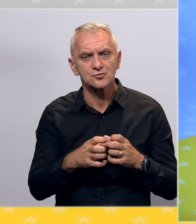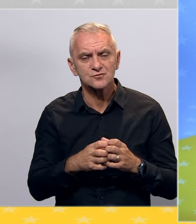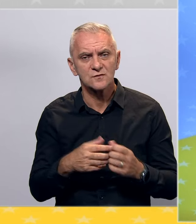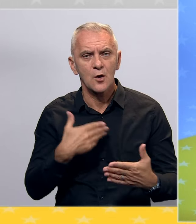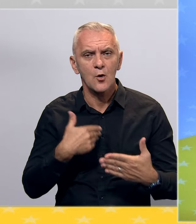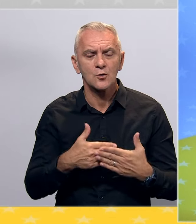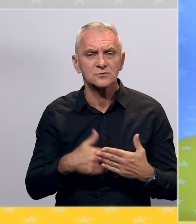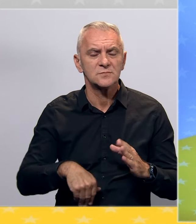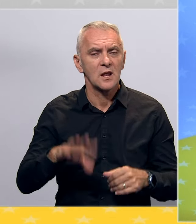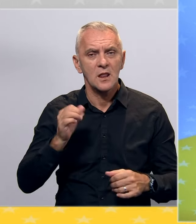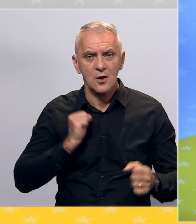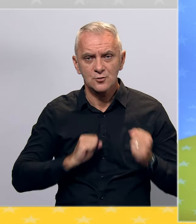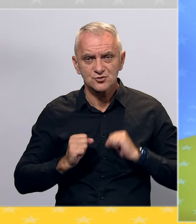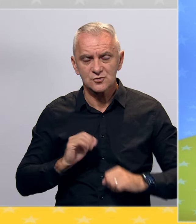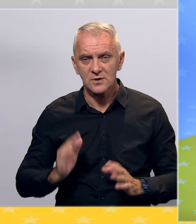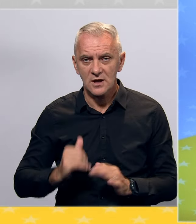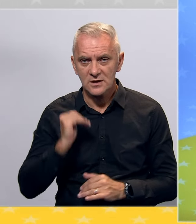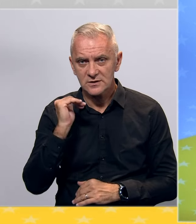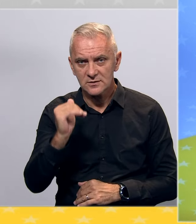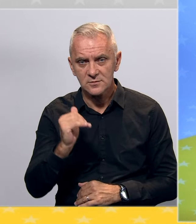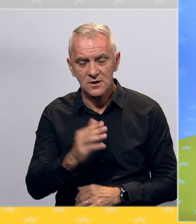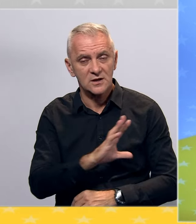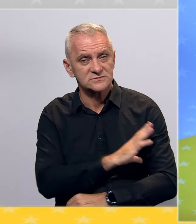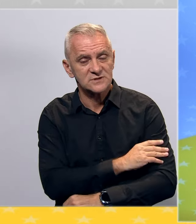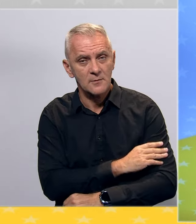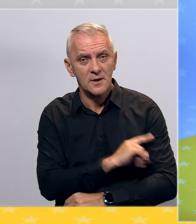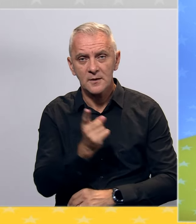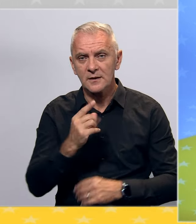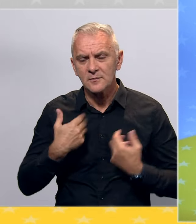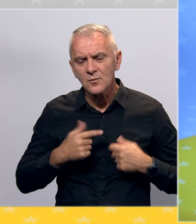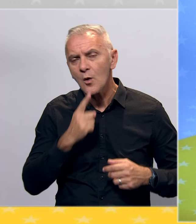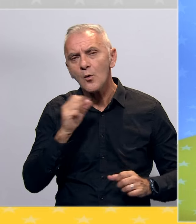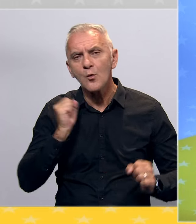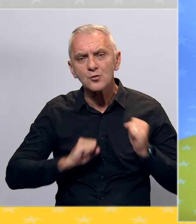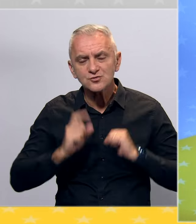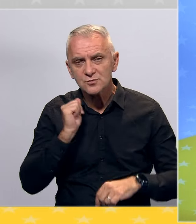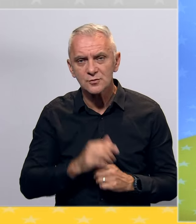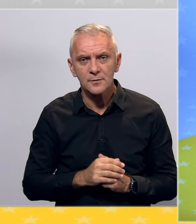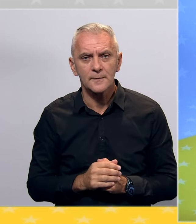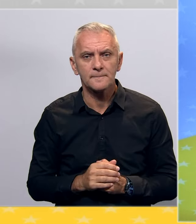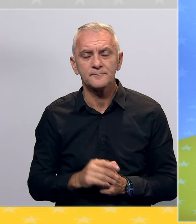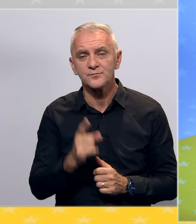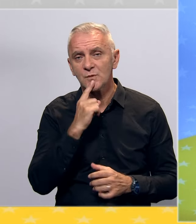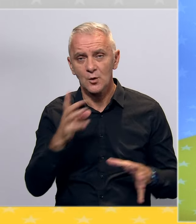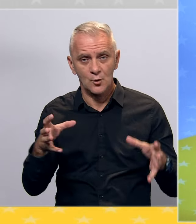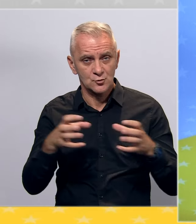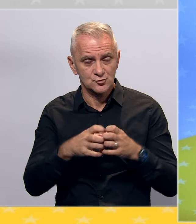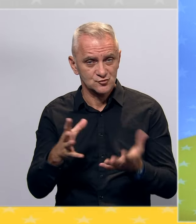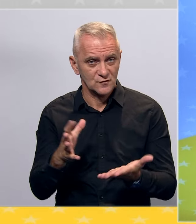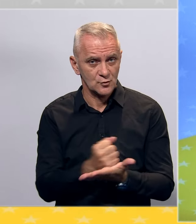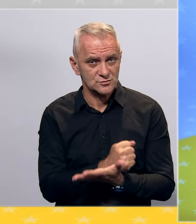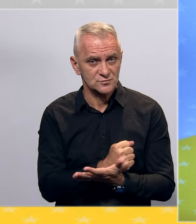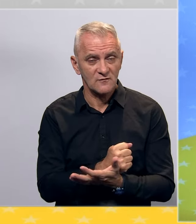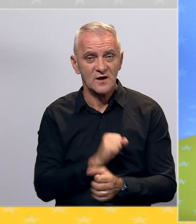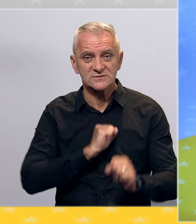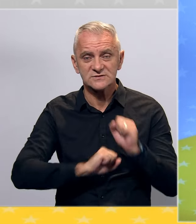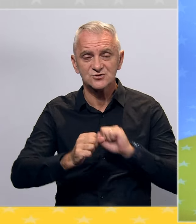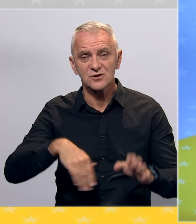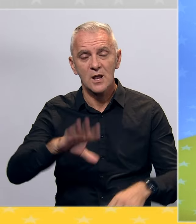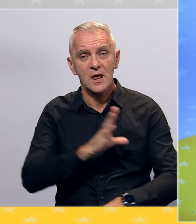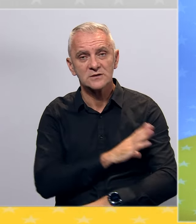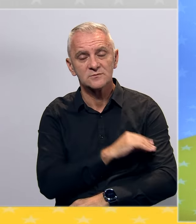prema najugroženijim kategorijama, slabim, nemoćnim i ugroženim. U mjeri u kojoj društvo uspjeva da zaštiti najslabije,